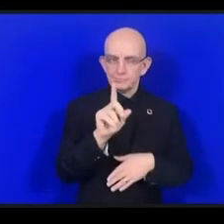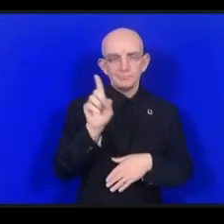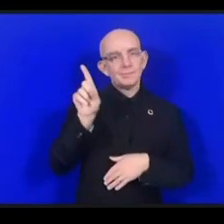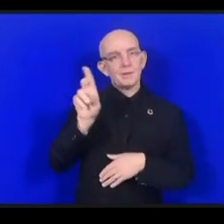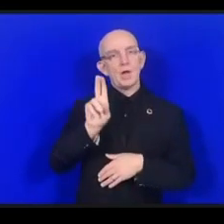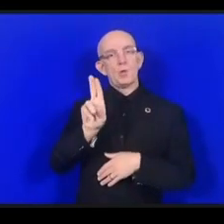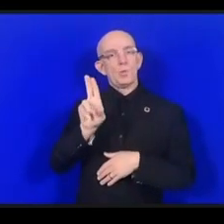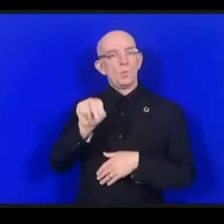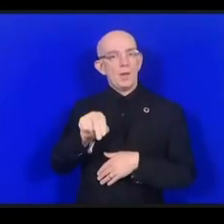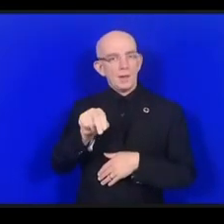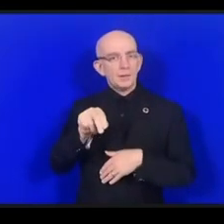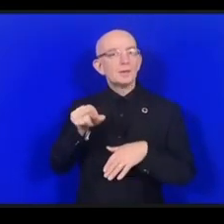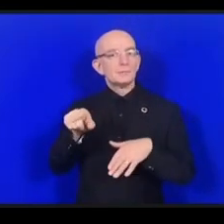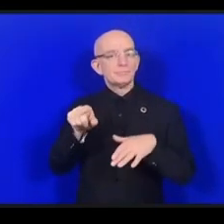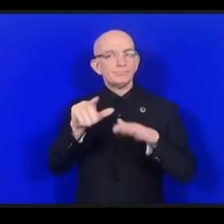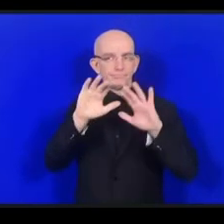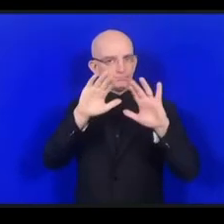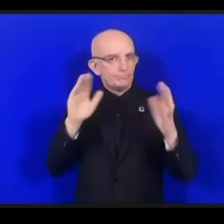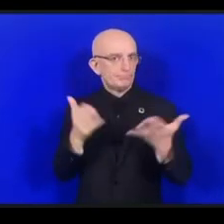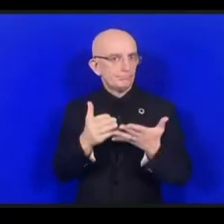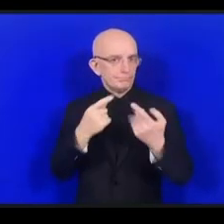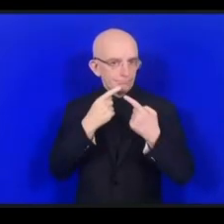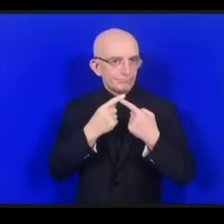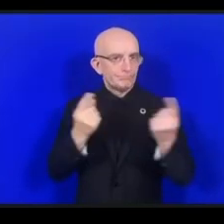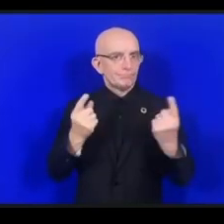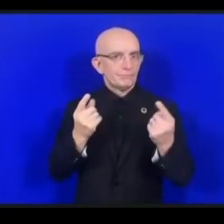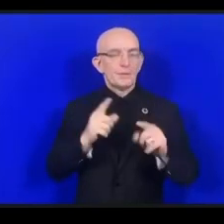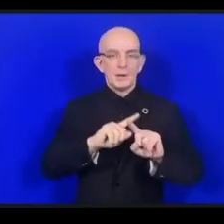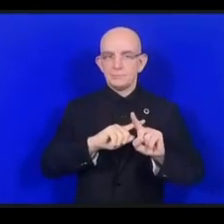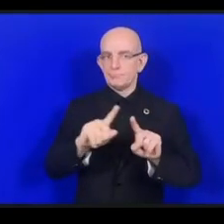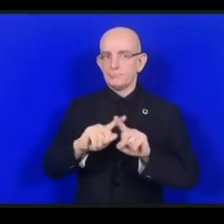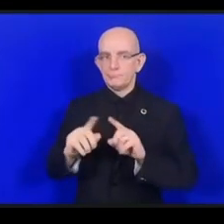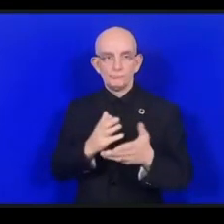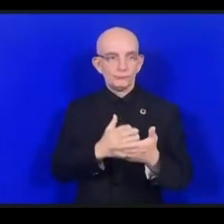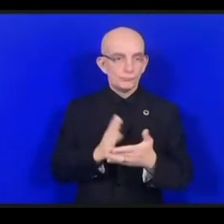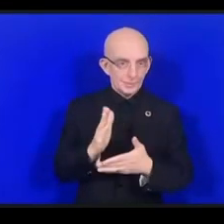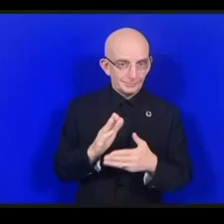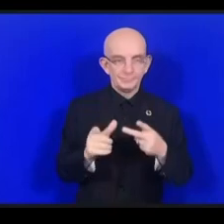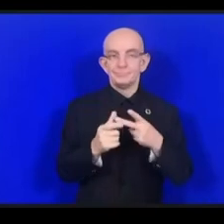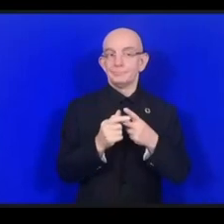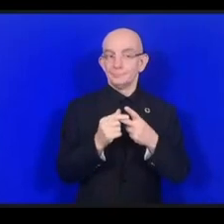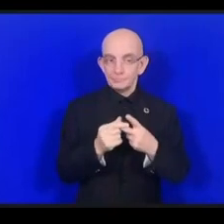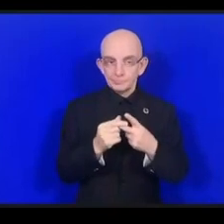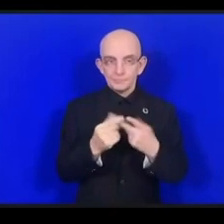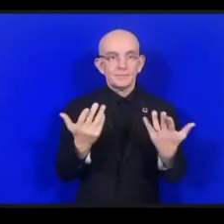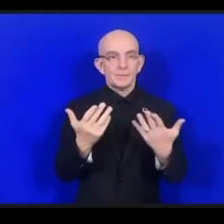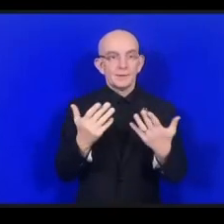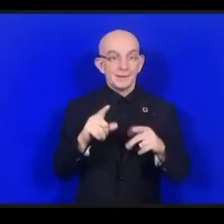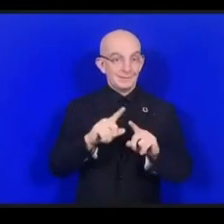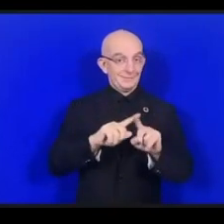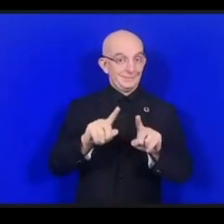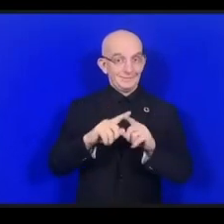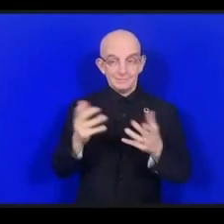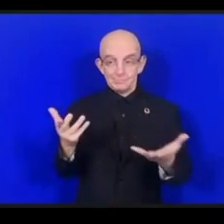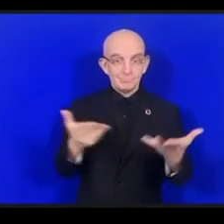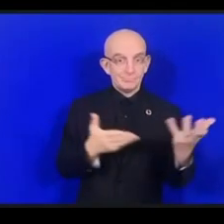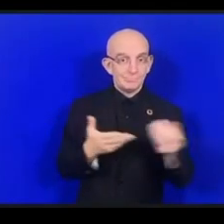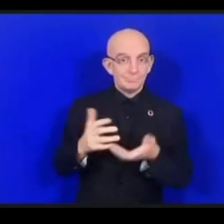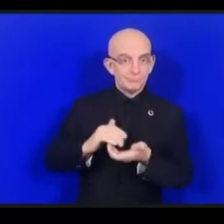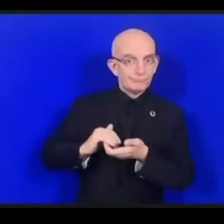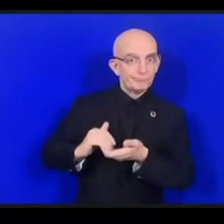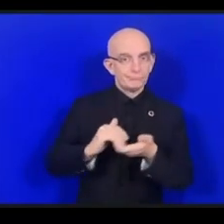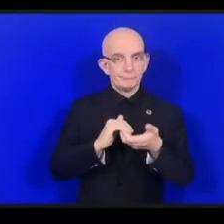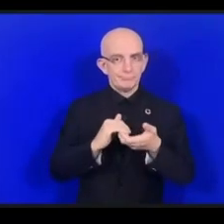实现持法目标，加速其进程。这也是我们今天这个场会重点讨论